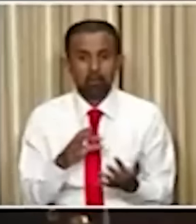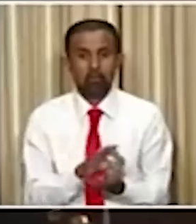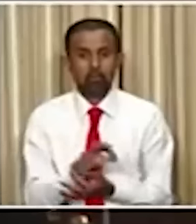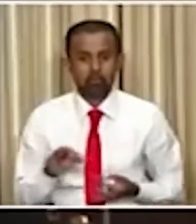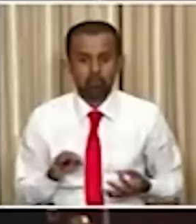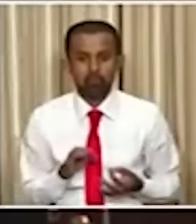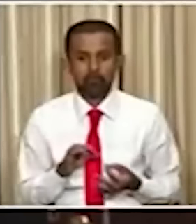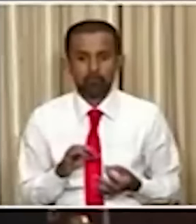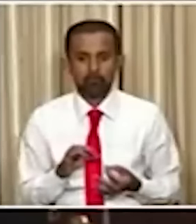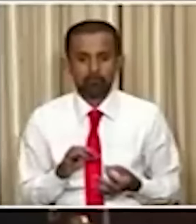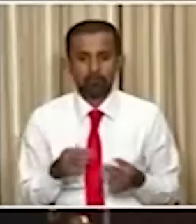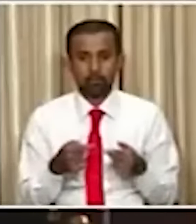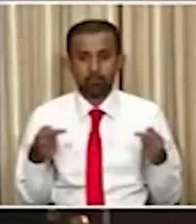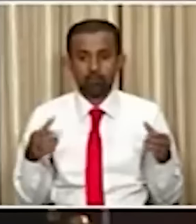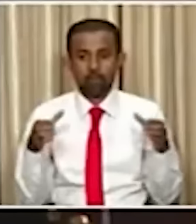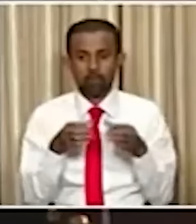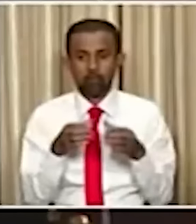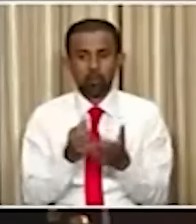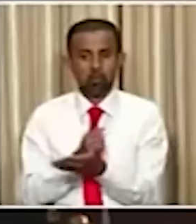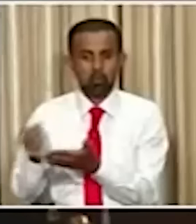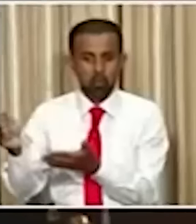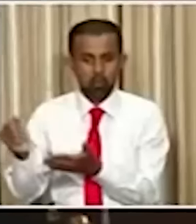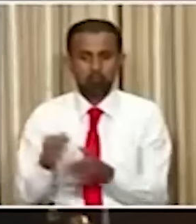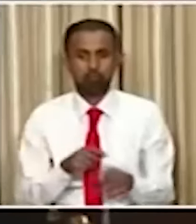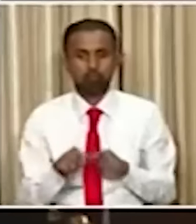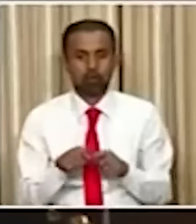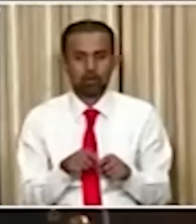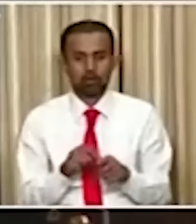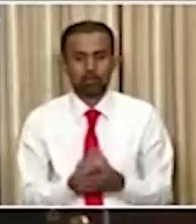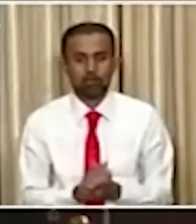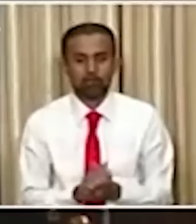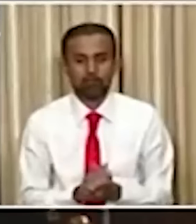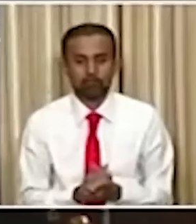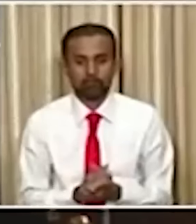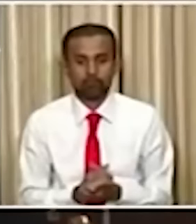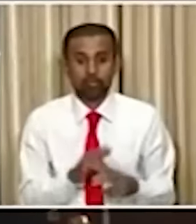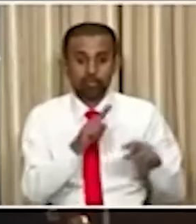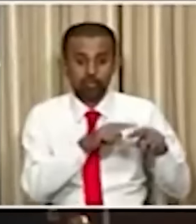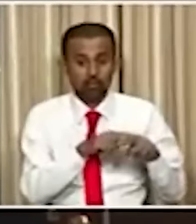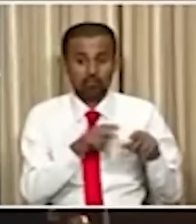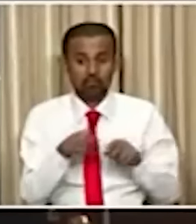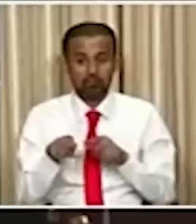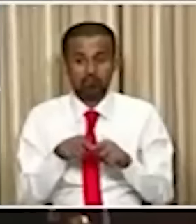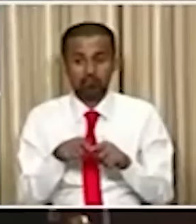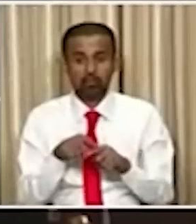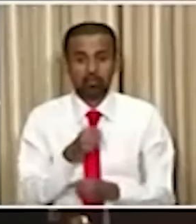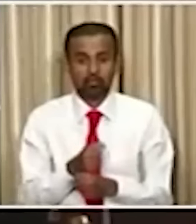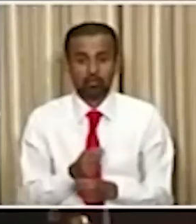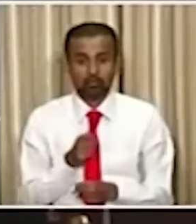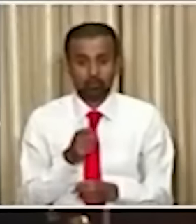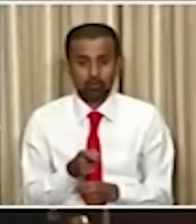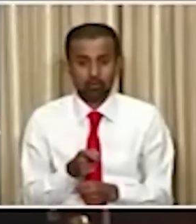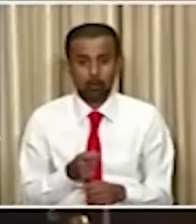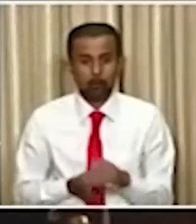ප්‍රජාතන්ත්‍රවාදය. විපක්ෂේ ඩෝසර් කරන ඔය ආකාරයට. ඒ නිසා ගජ මිත්‍ර විදියට ආණ්ඩුවට